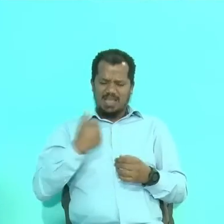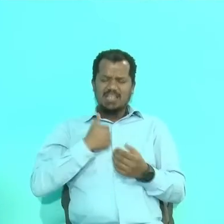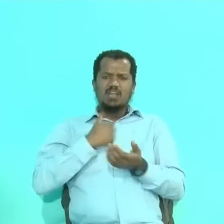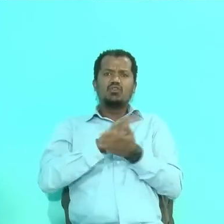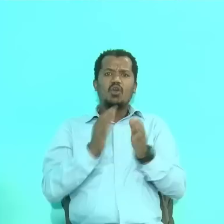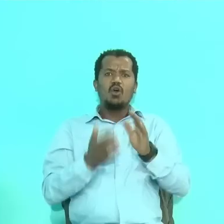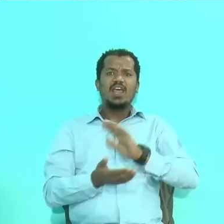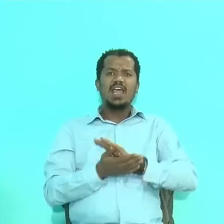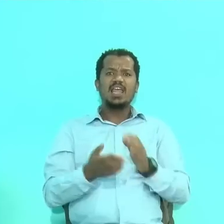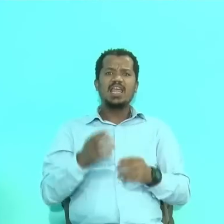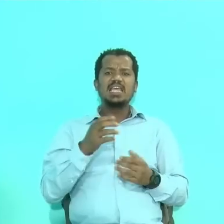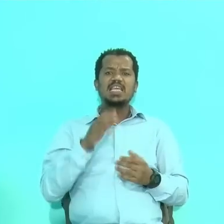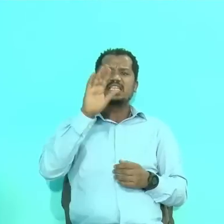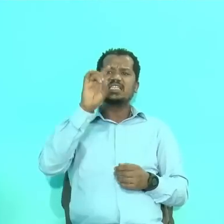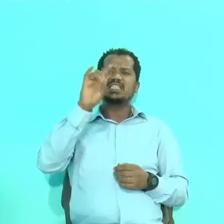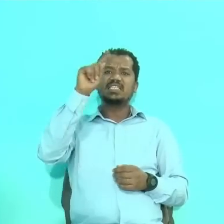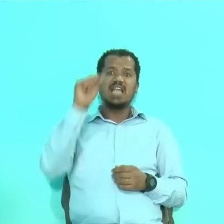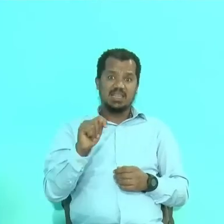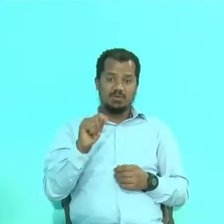የሆነ የግዛት